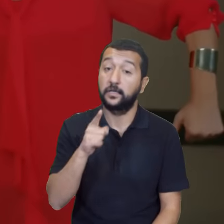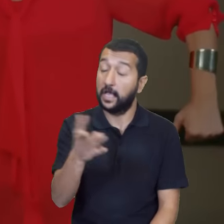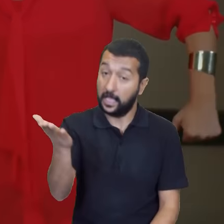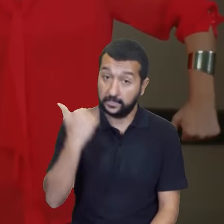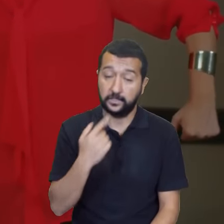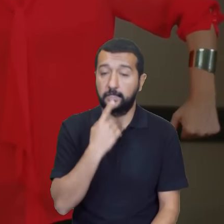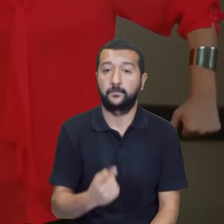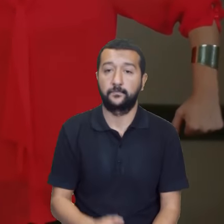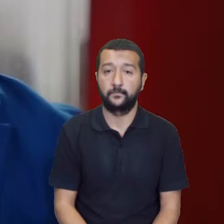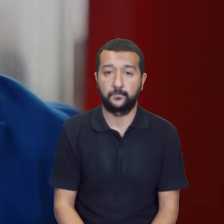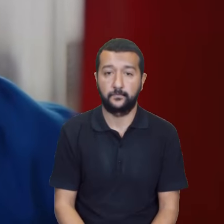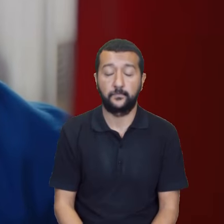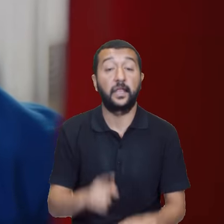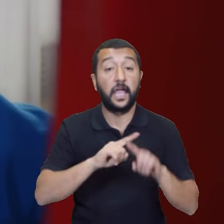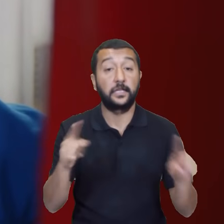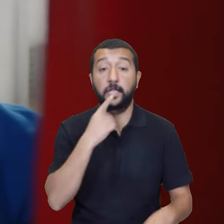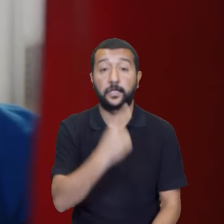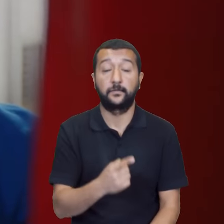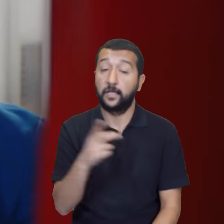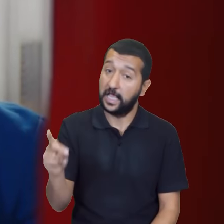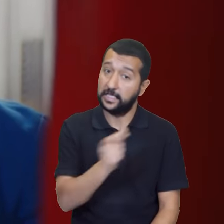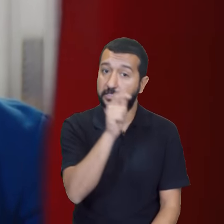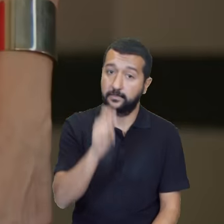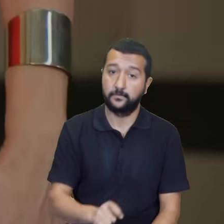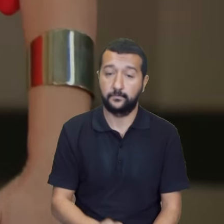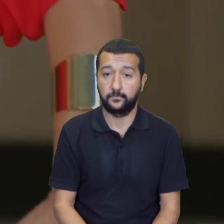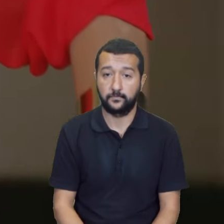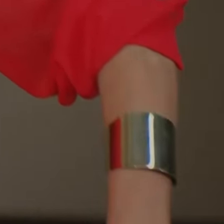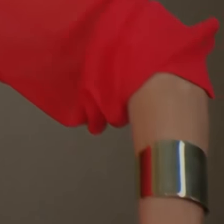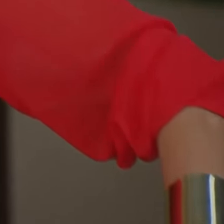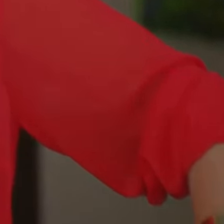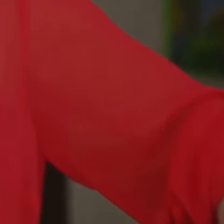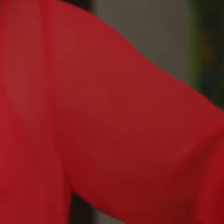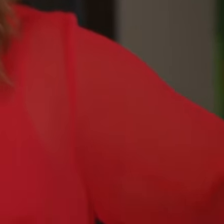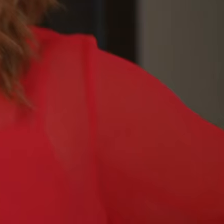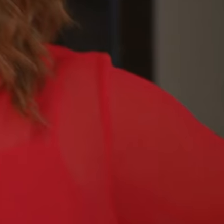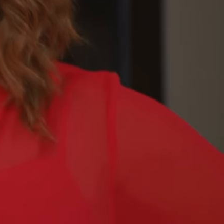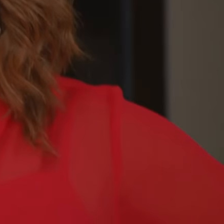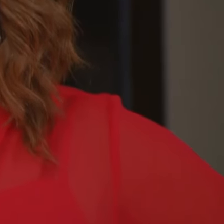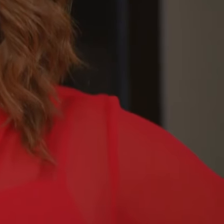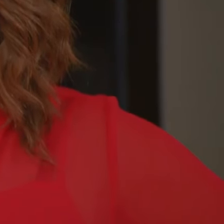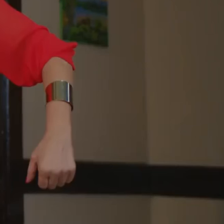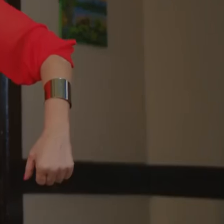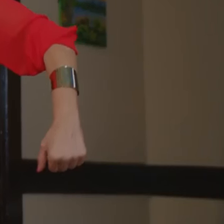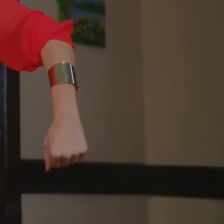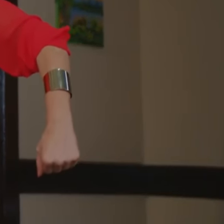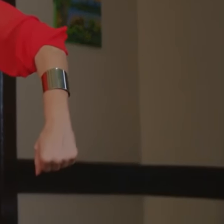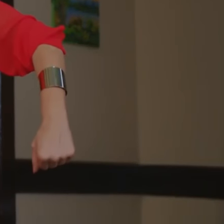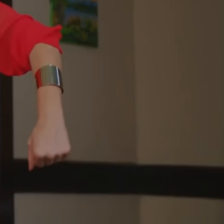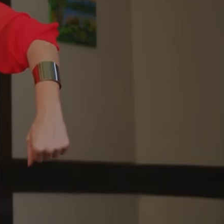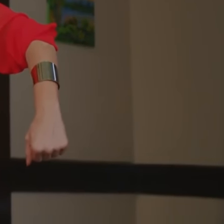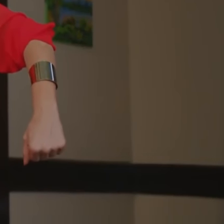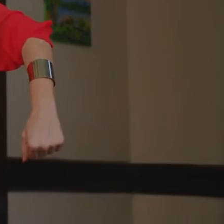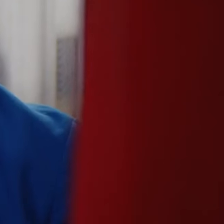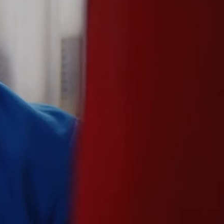Hadi. Hayır. Kaçır. Ayşen hazır, ayağa kalktı. Adile endişeli Şener'e dikkatle